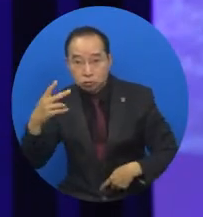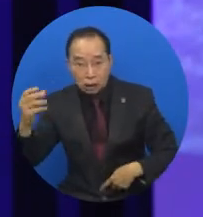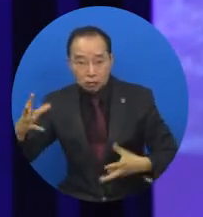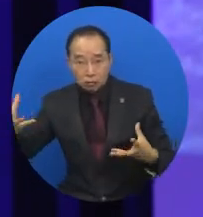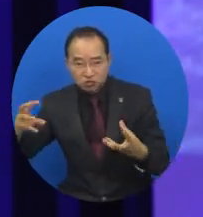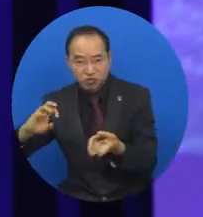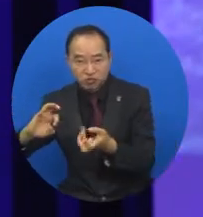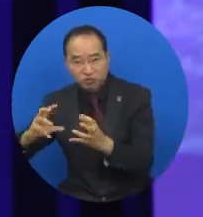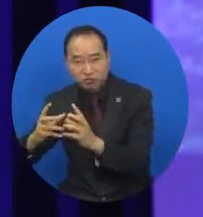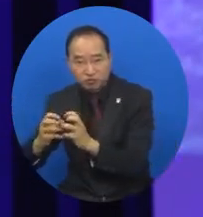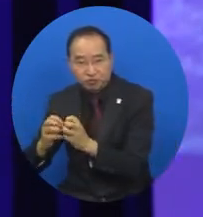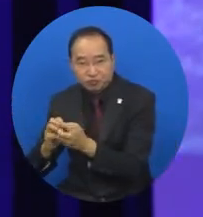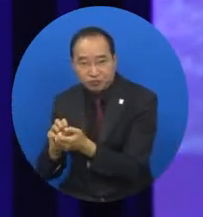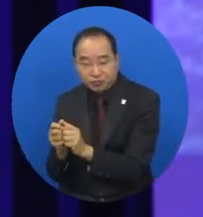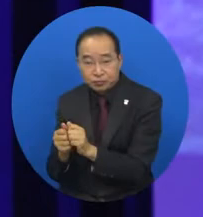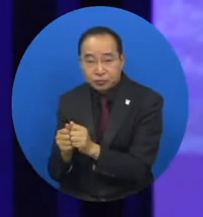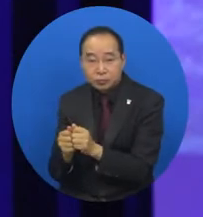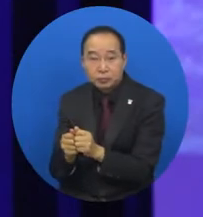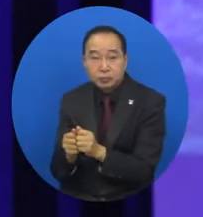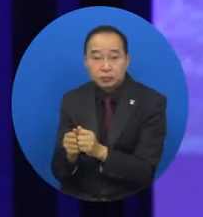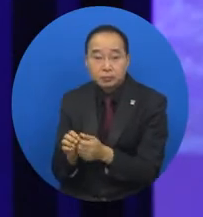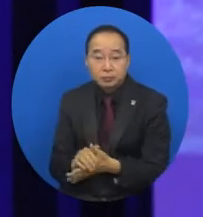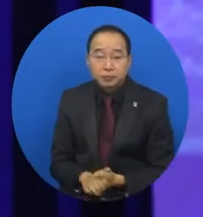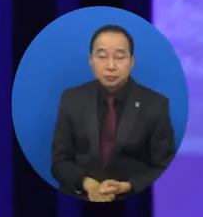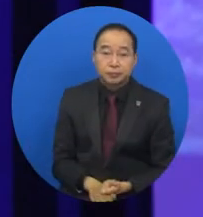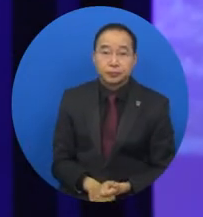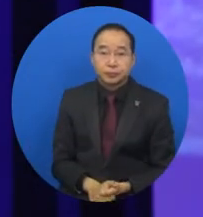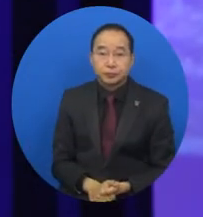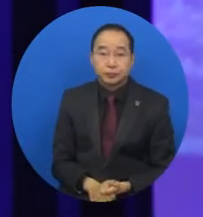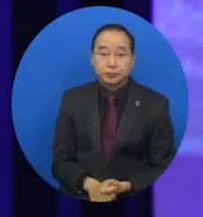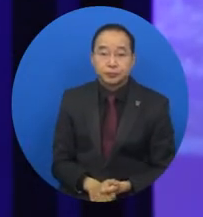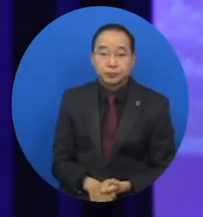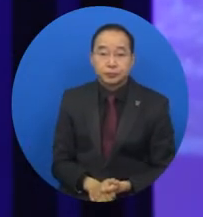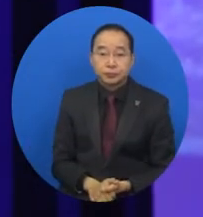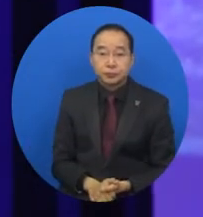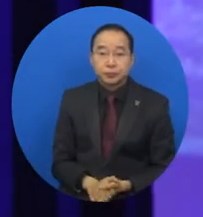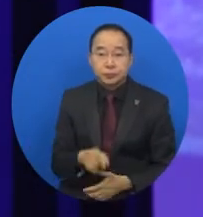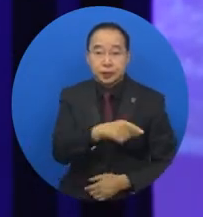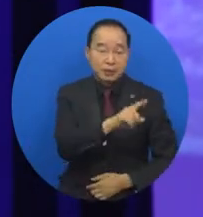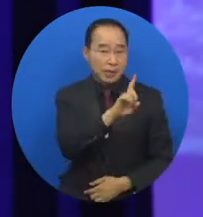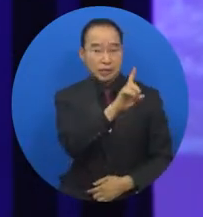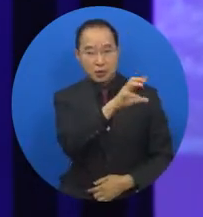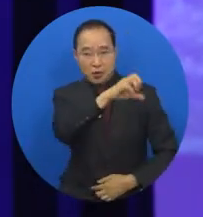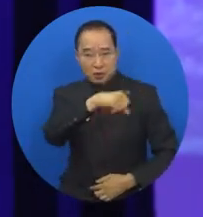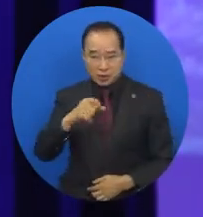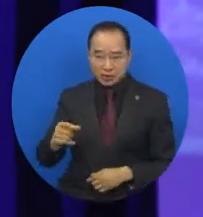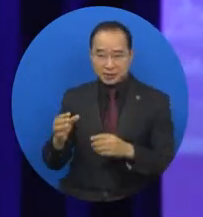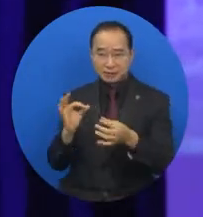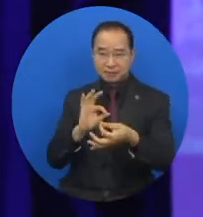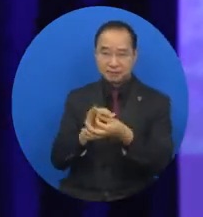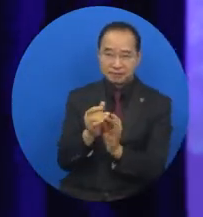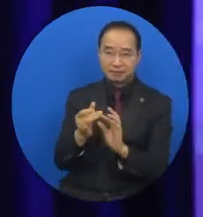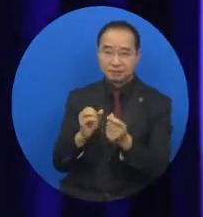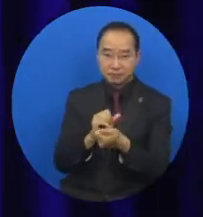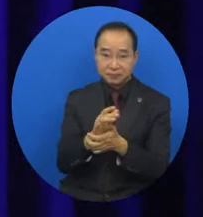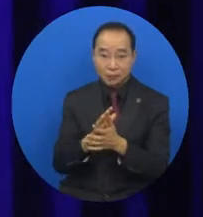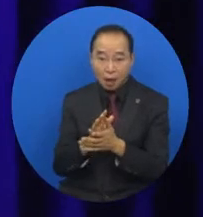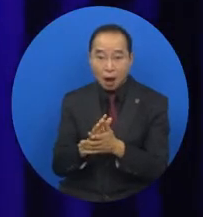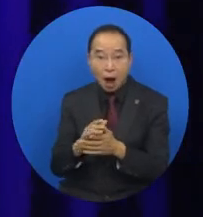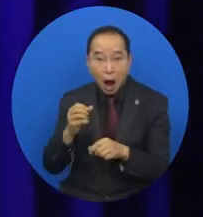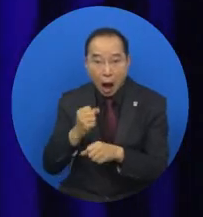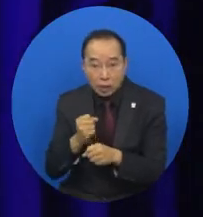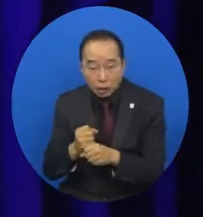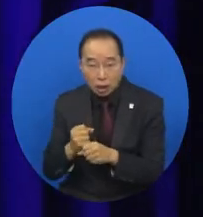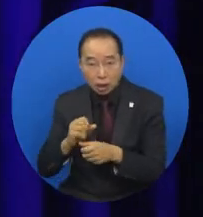그러더니 제가 이걸 잡아드리니까 하나를 더 가져와서 닦기 시작했어요. 그래서 두 개의 이제 땀이 생기니까